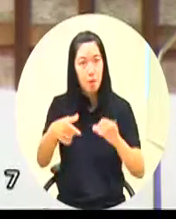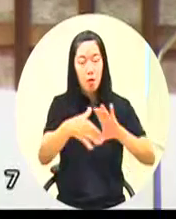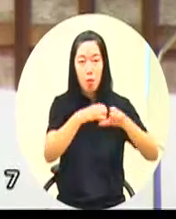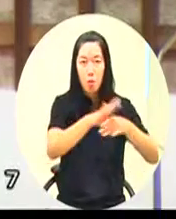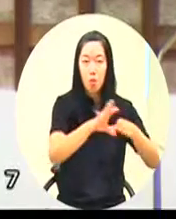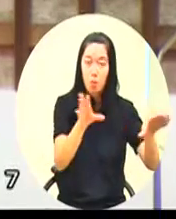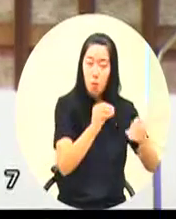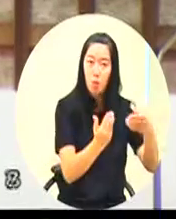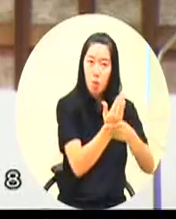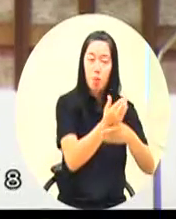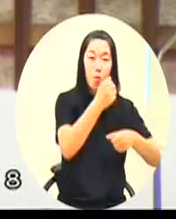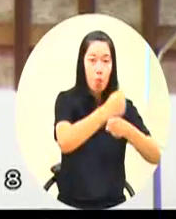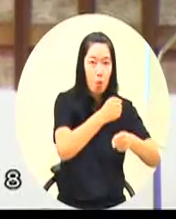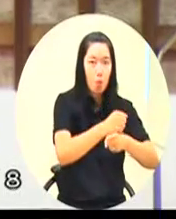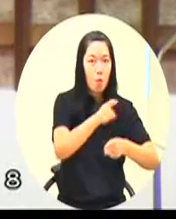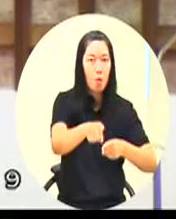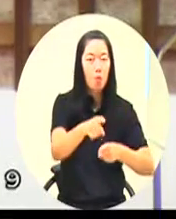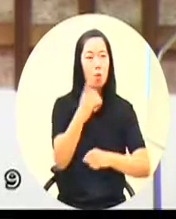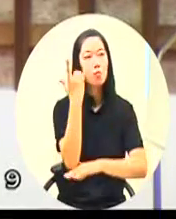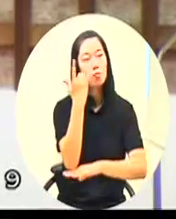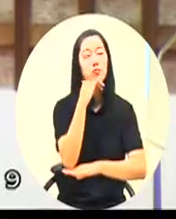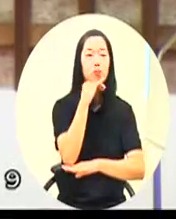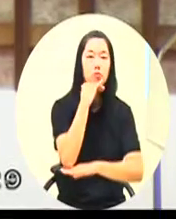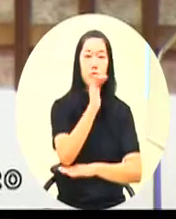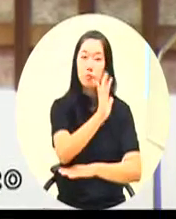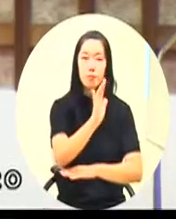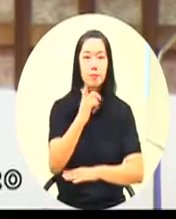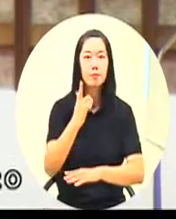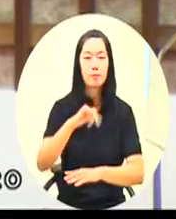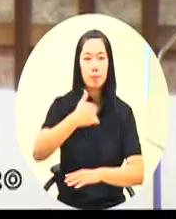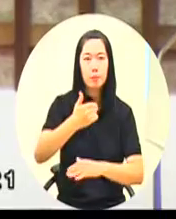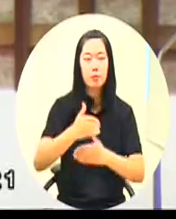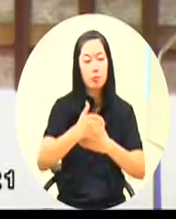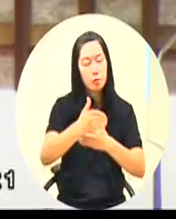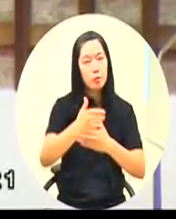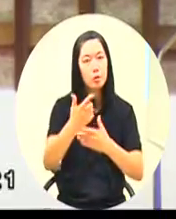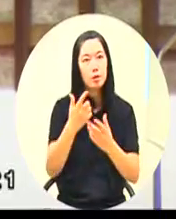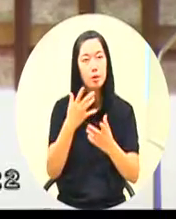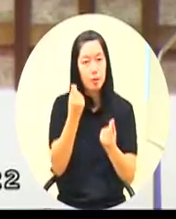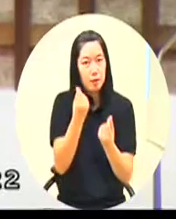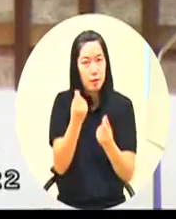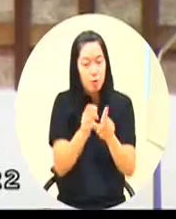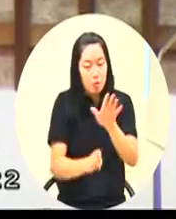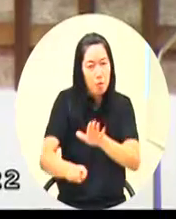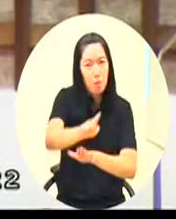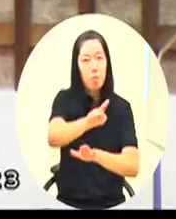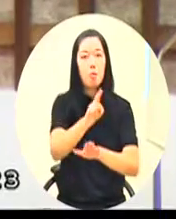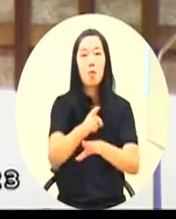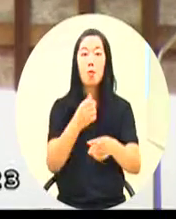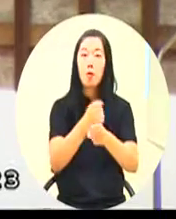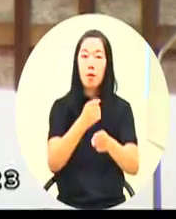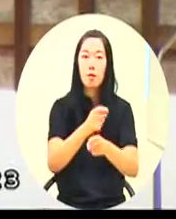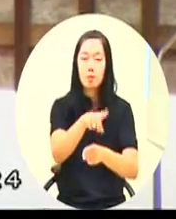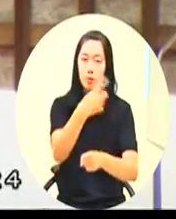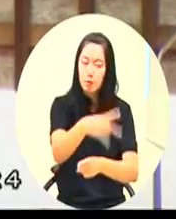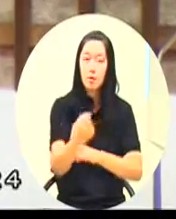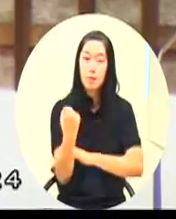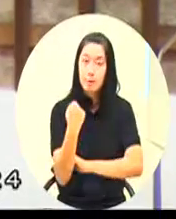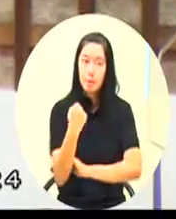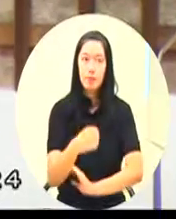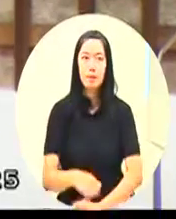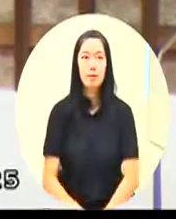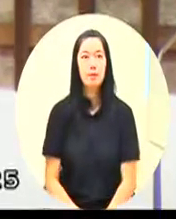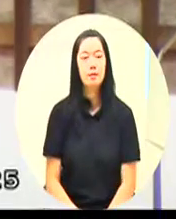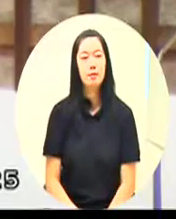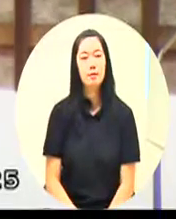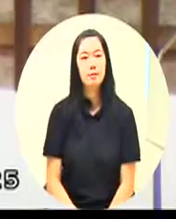产工作不能做等待，一定是往前走。我希望你加把劲啊！好，以上。 好，谢谢议员的提醒。